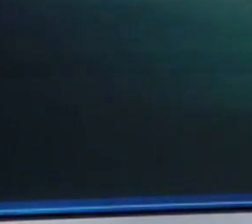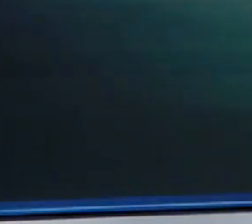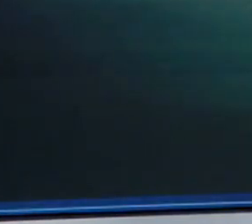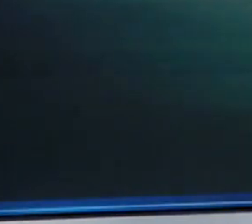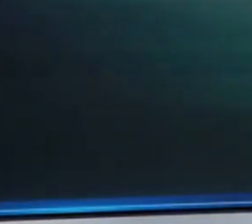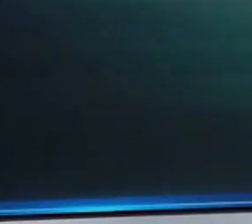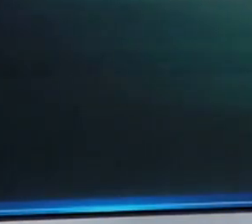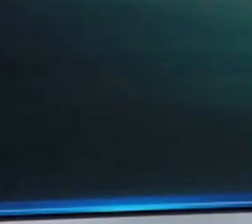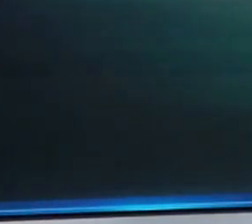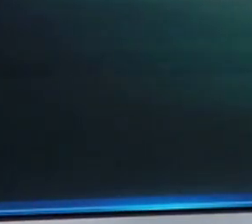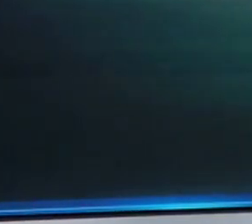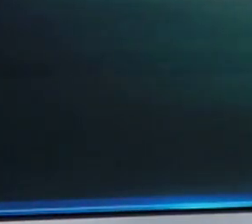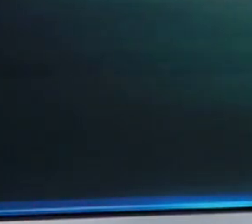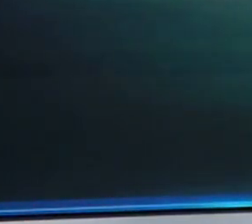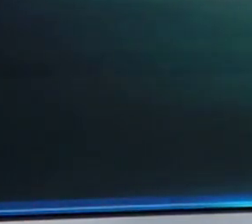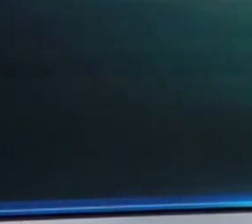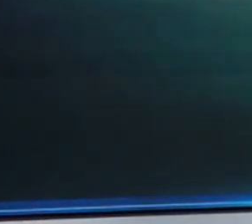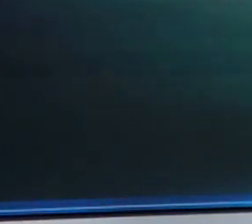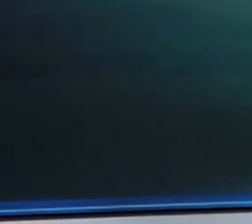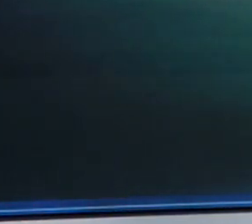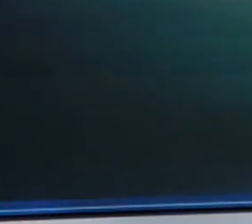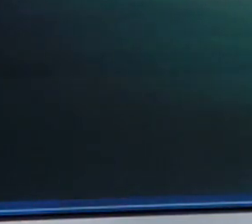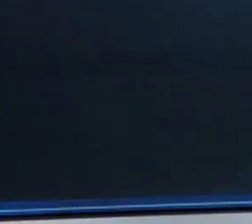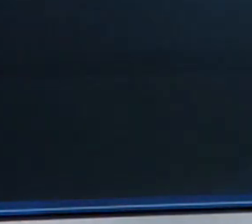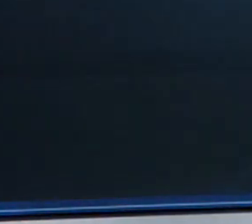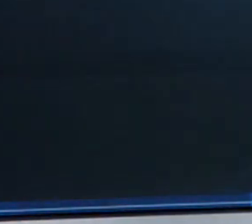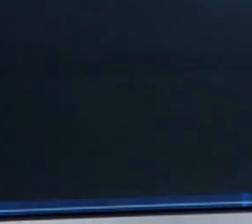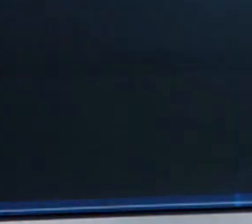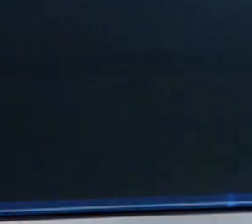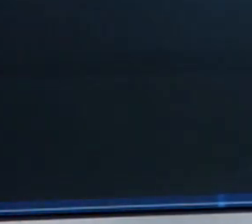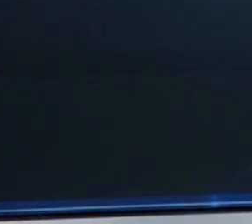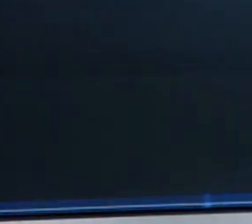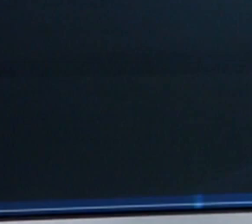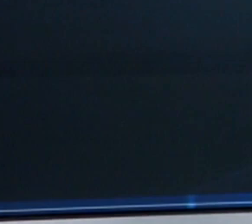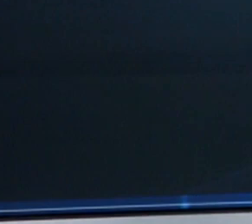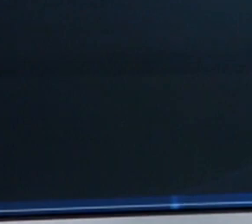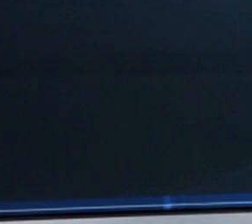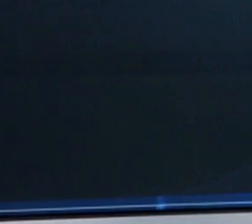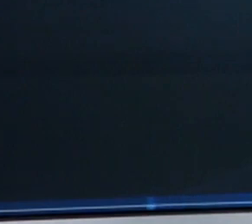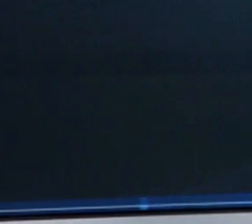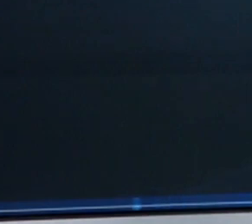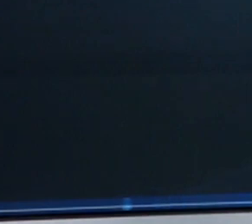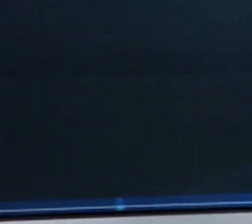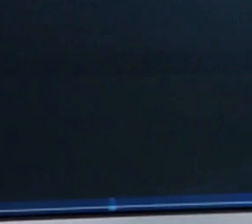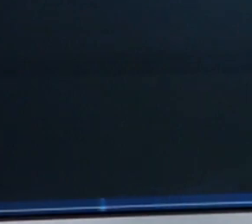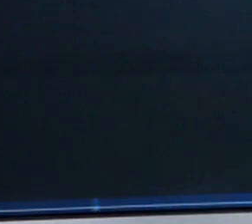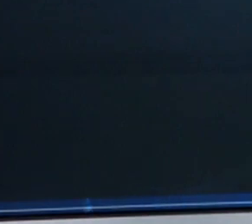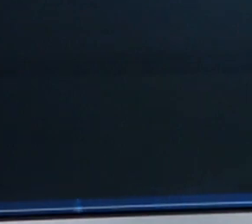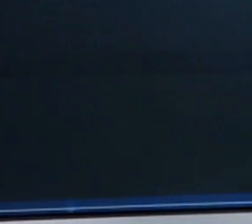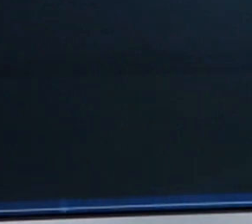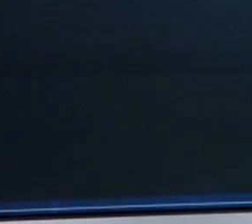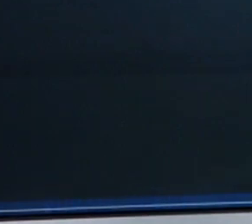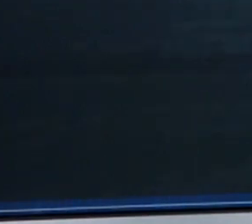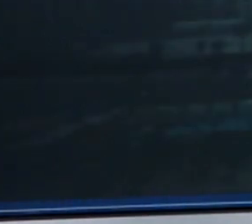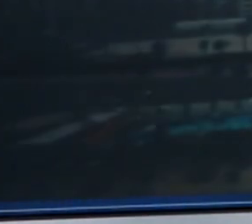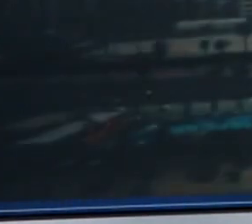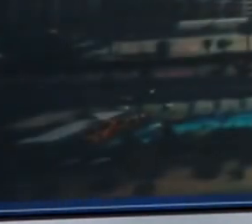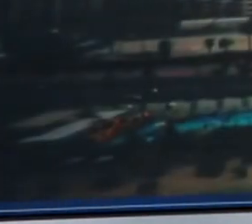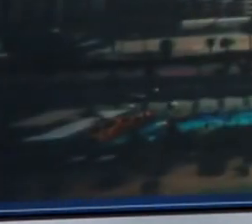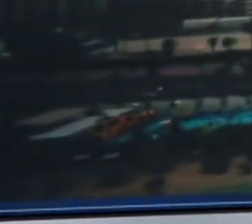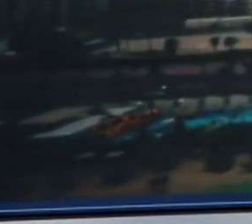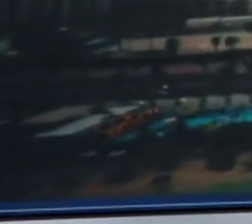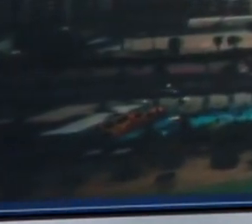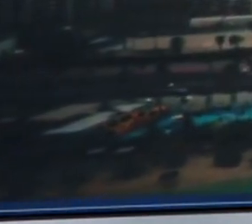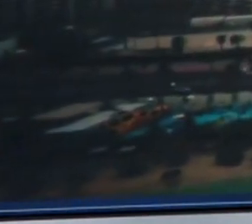مسي عليكم بالخير أعزائي المشاهدين. الأجواء الحالية أجواء حارة إلى مائلة للحرارة، وتصل درجات الحرارة حاليا على معظم المناطق البرية وكذلك داخل